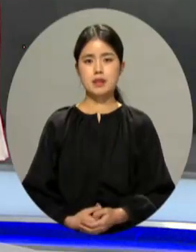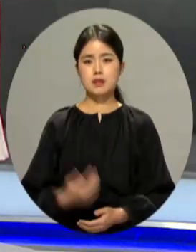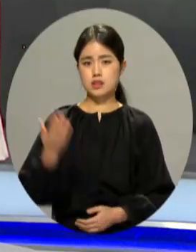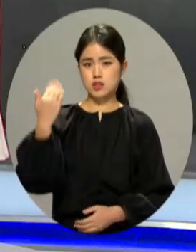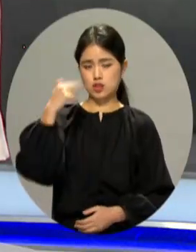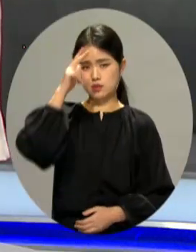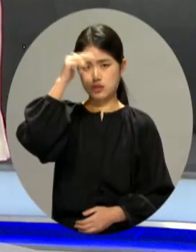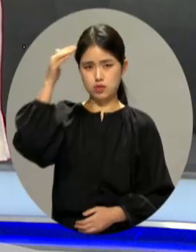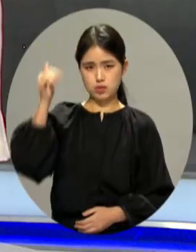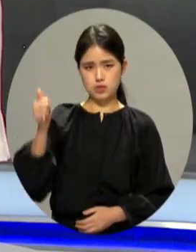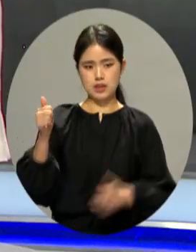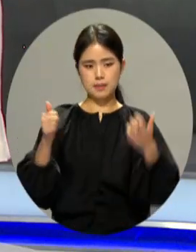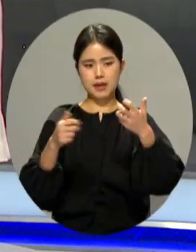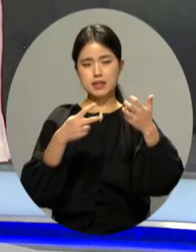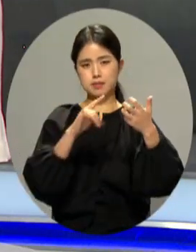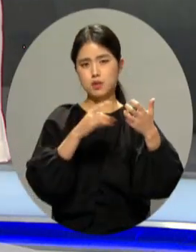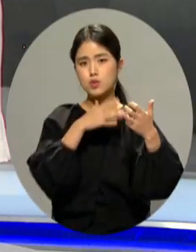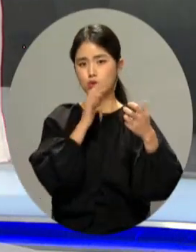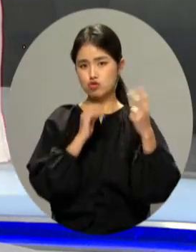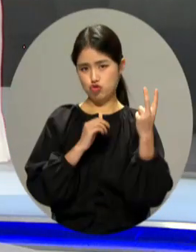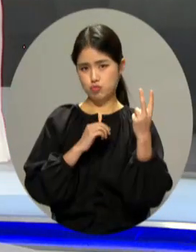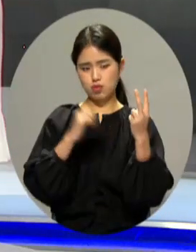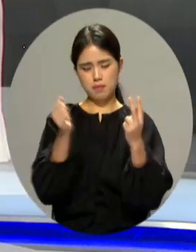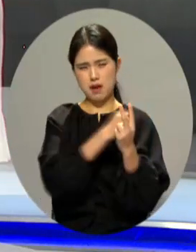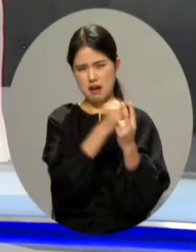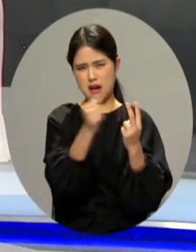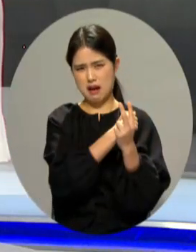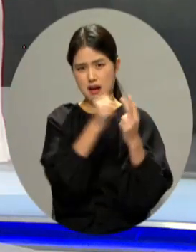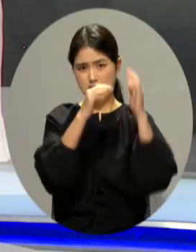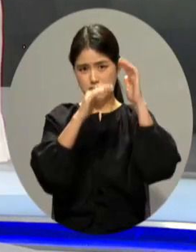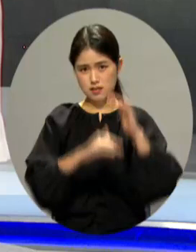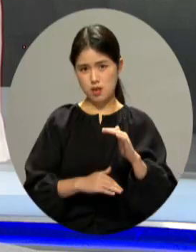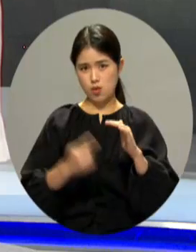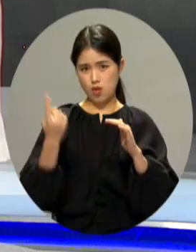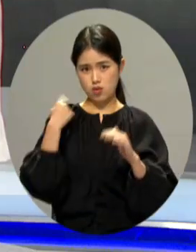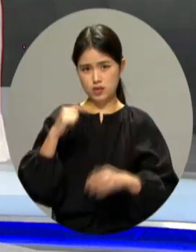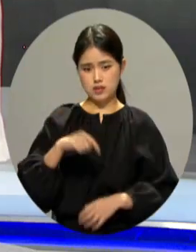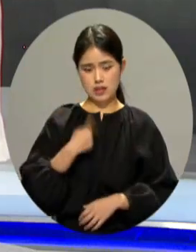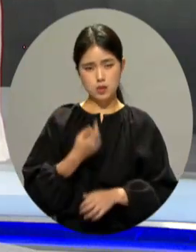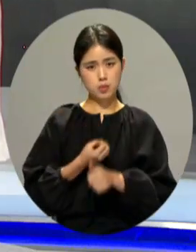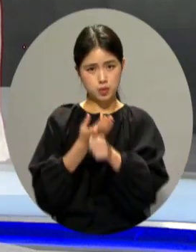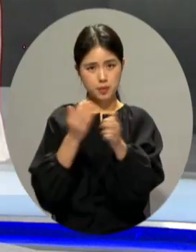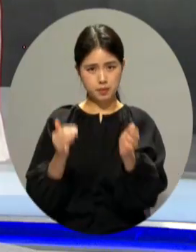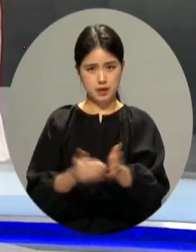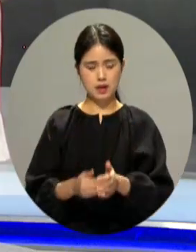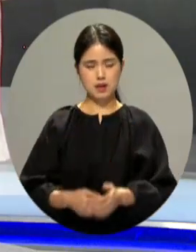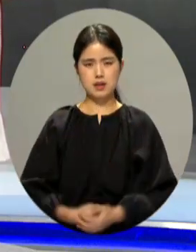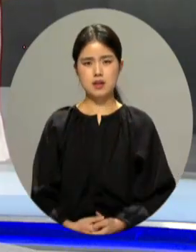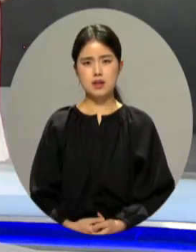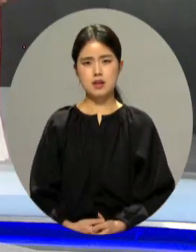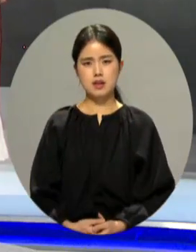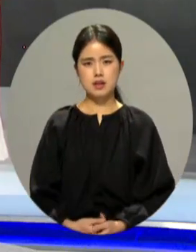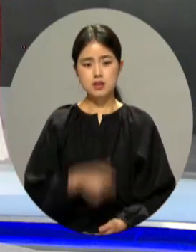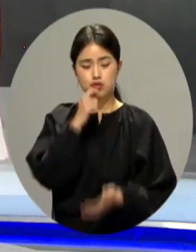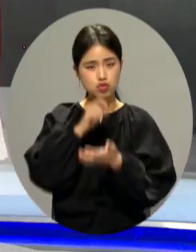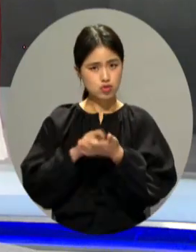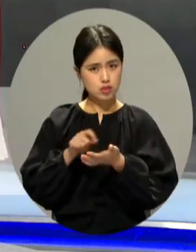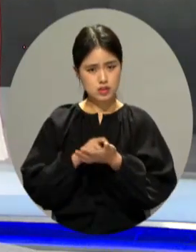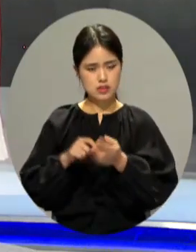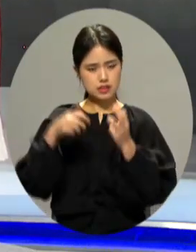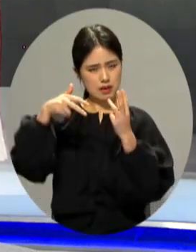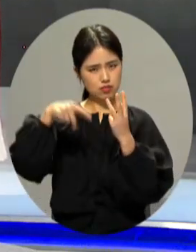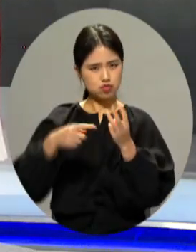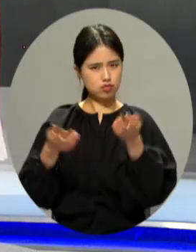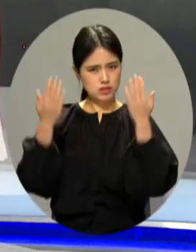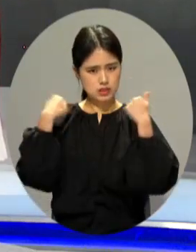전직 파출소장이 80대 노인 2명을 무차별 폭행했다는 소식 어제 단독으로 전해드렸습니다. 저희 취재진이 3주가